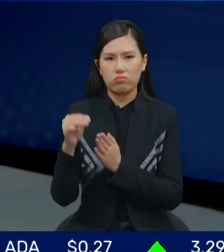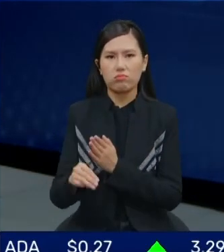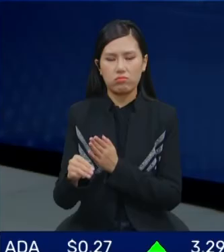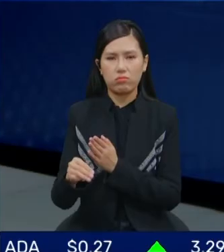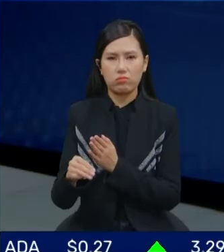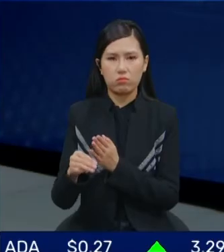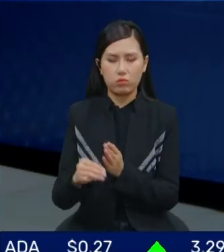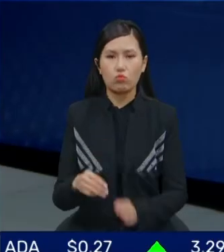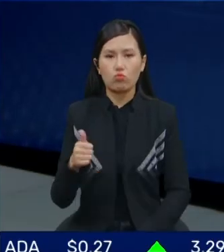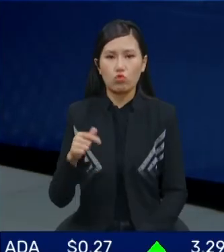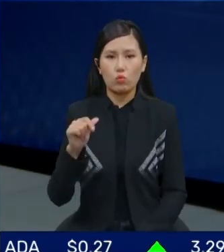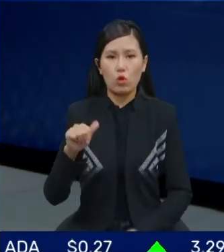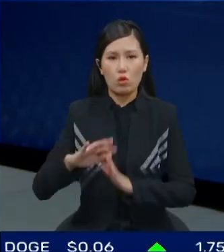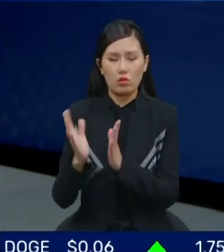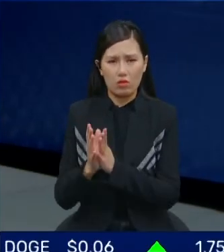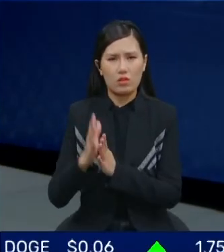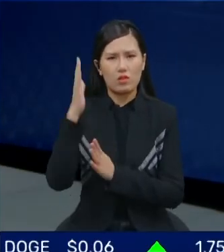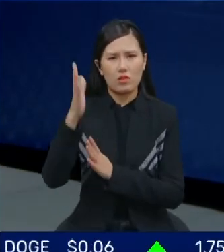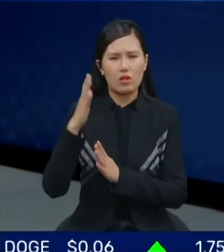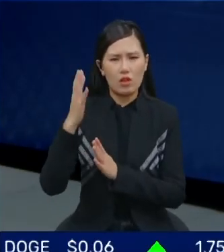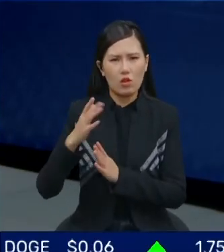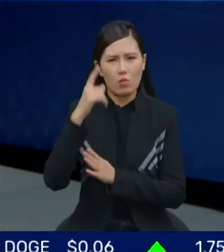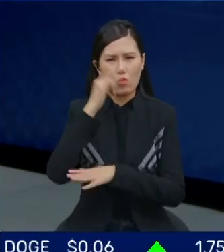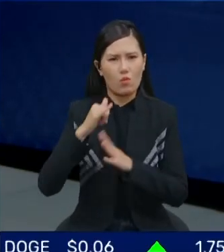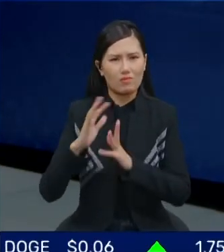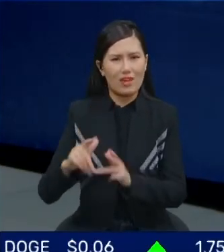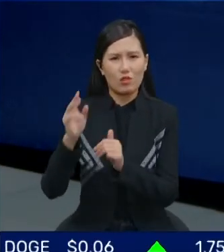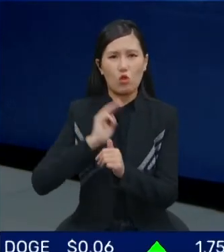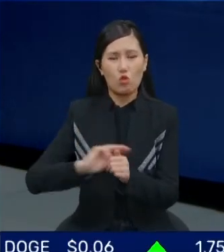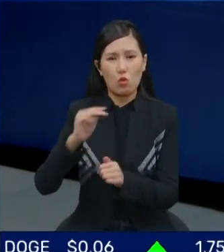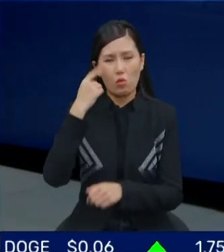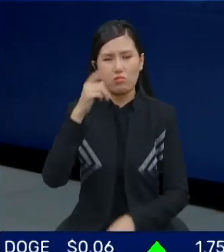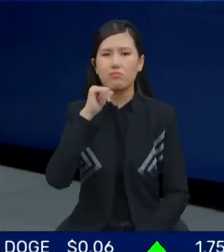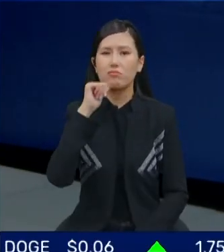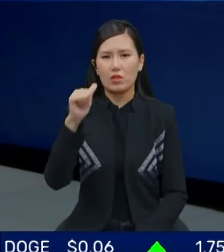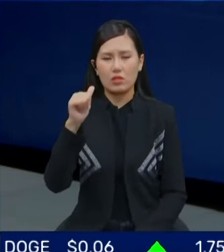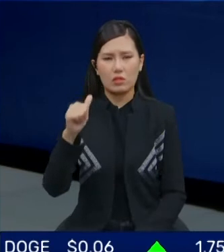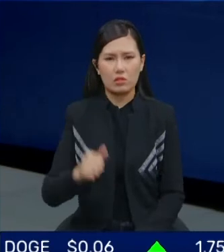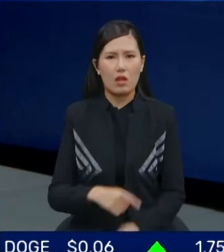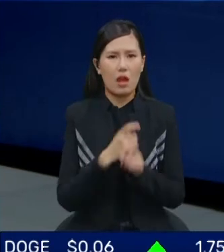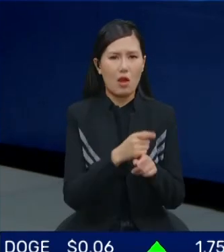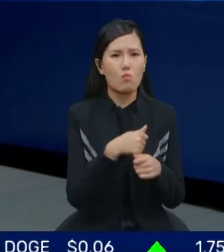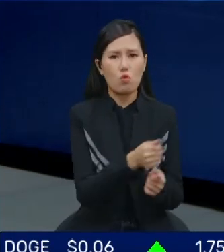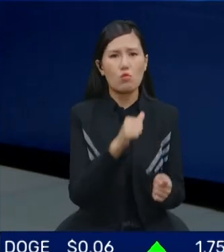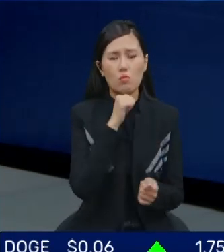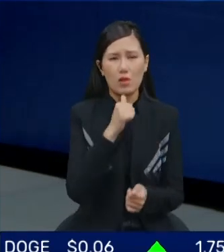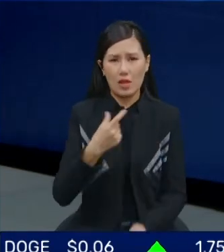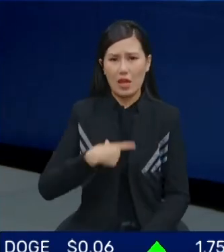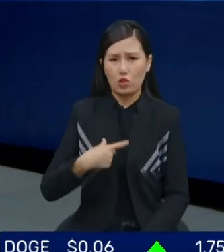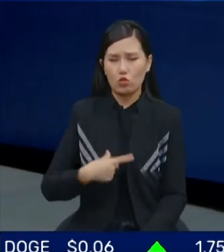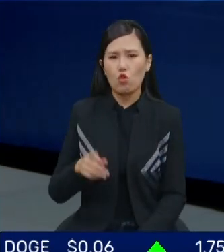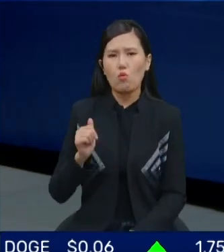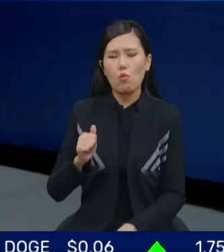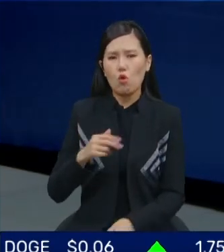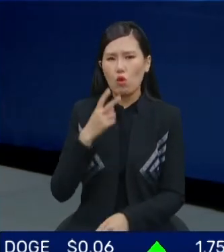А гэхдээ энэ мөнгө ирээдүйн хөрөнгө оруулалтанд зарцуулаагүй та бидэнд халамж болгож өгөөгүй зүгээр л гишүүдийн халаасанд орсон